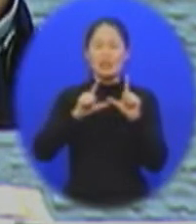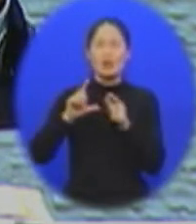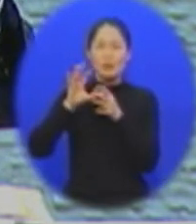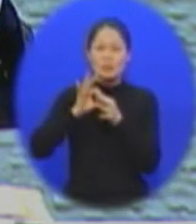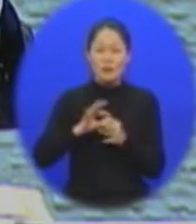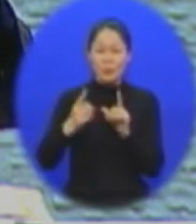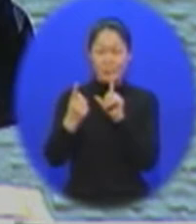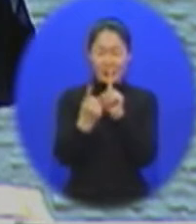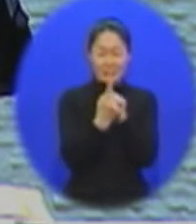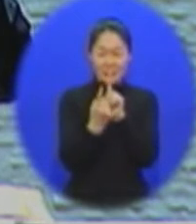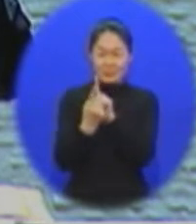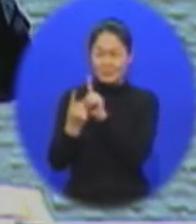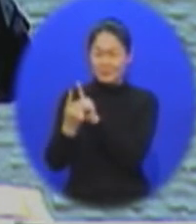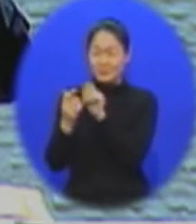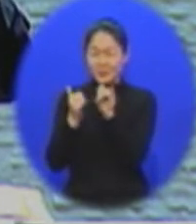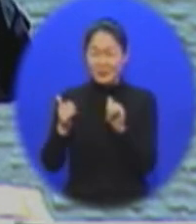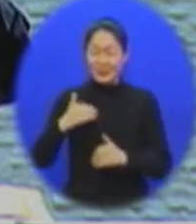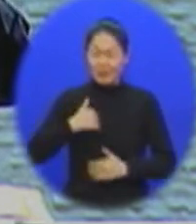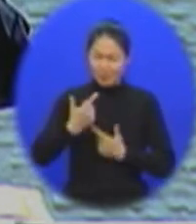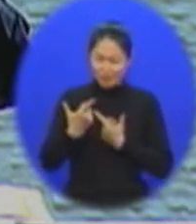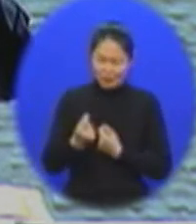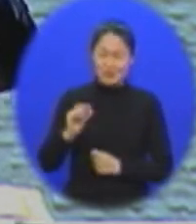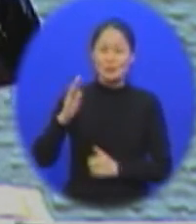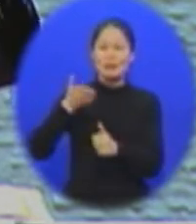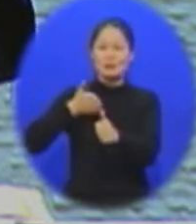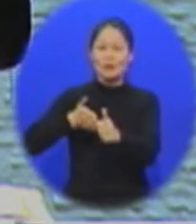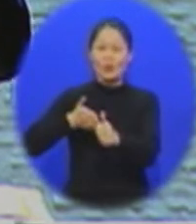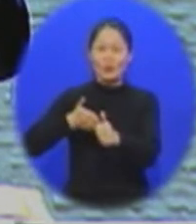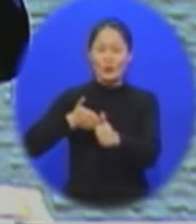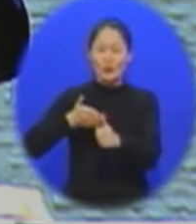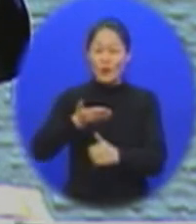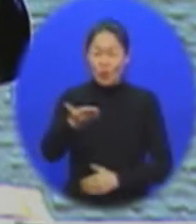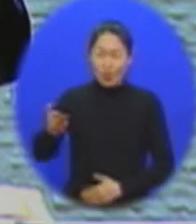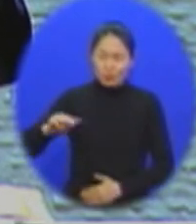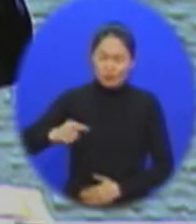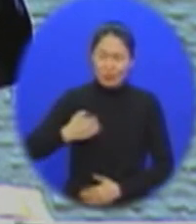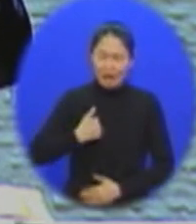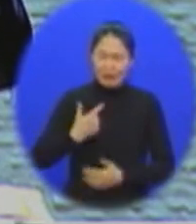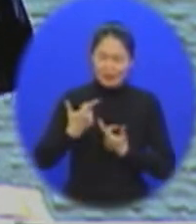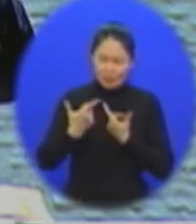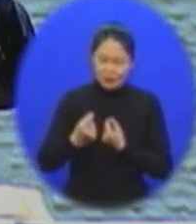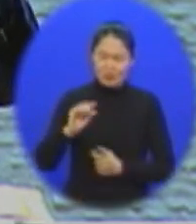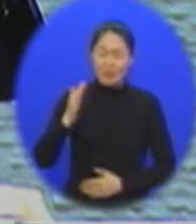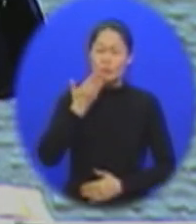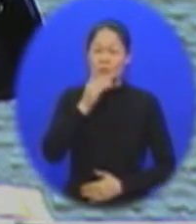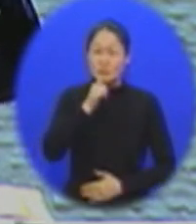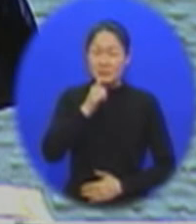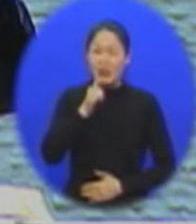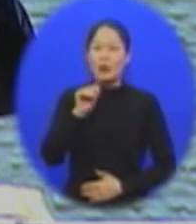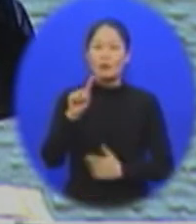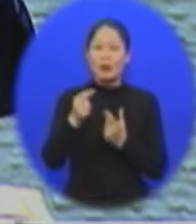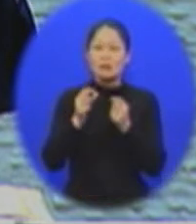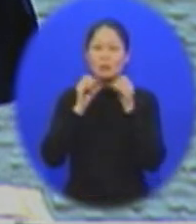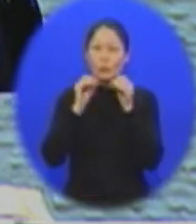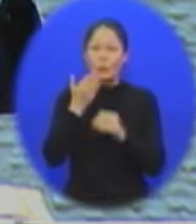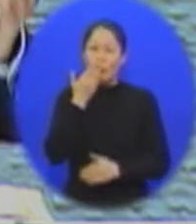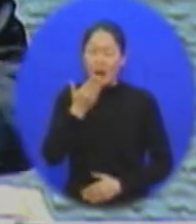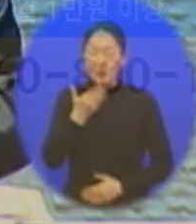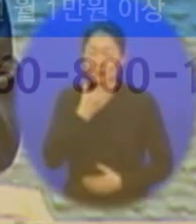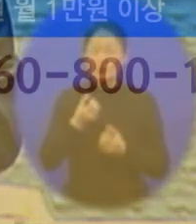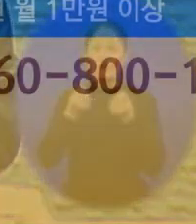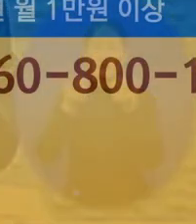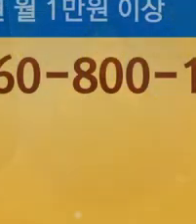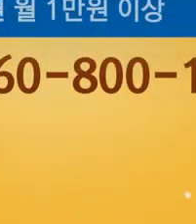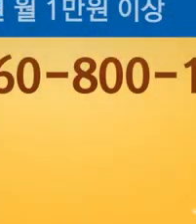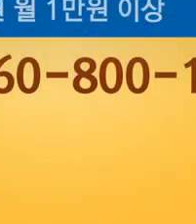만나는 사람마다 나같이 되세요 여러분들 다 아직 되실 수 있습니다 그렇게 전도할 수 있게 되기를 축원합니다